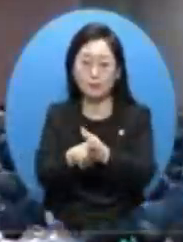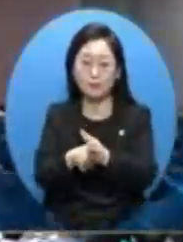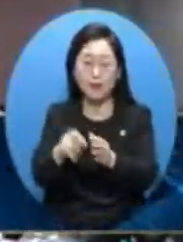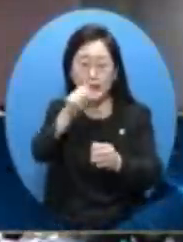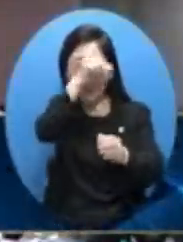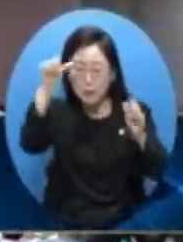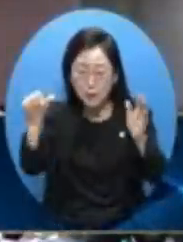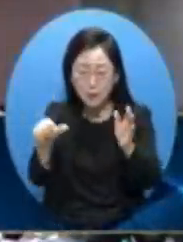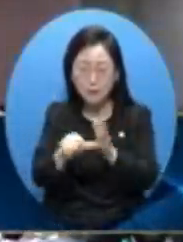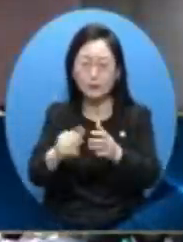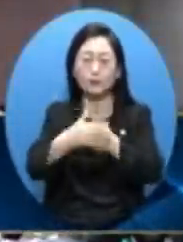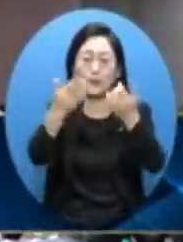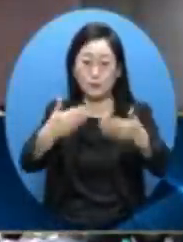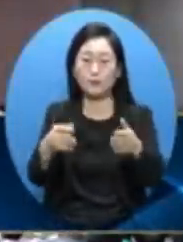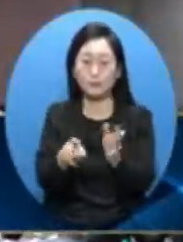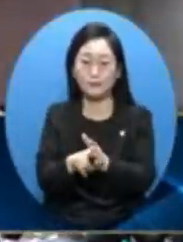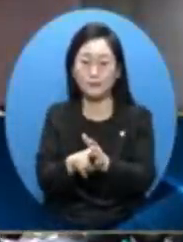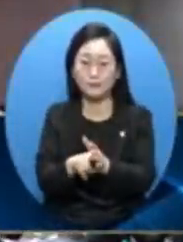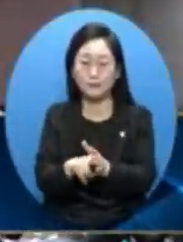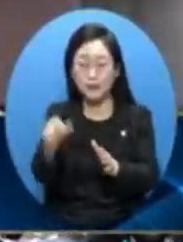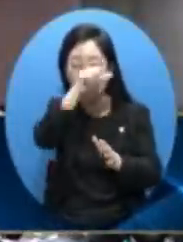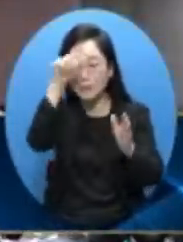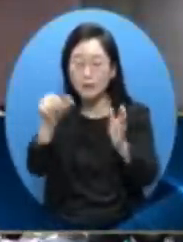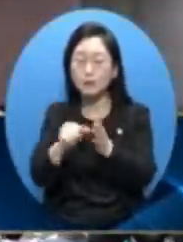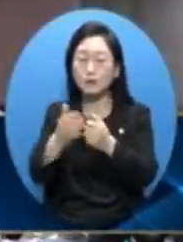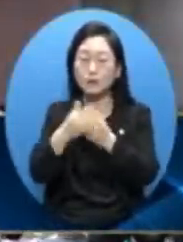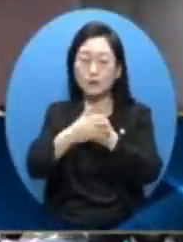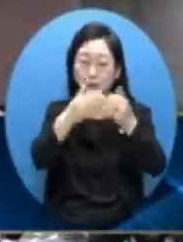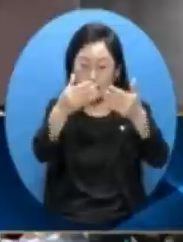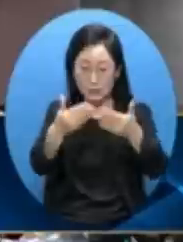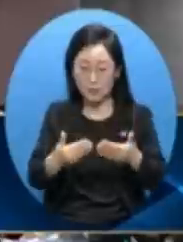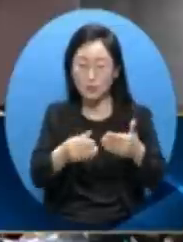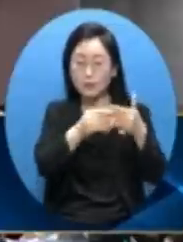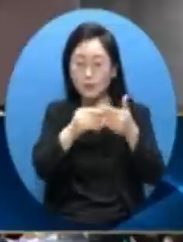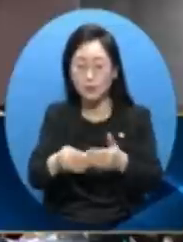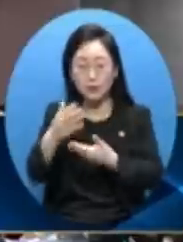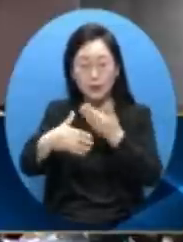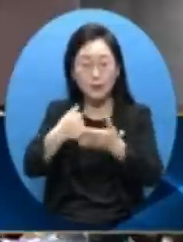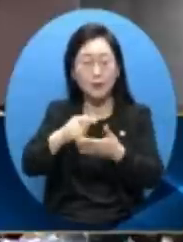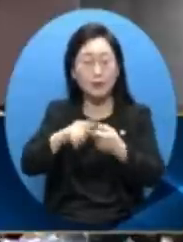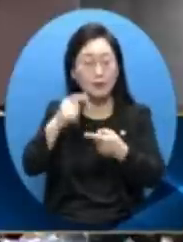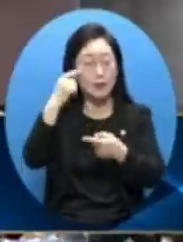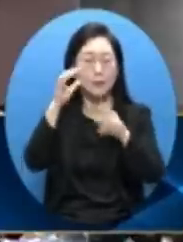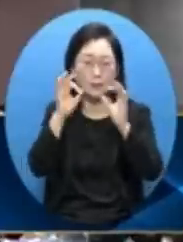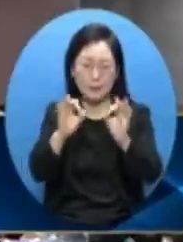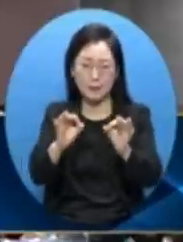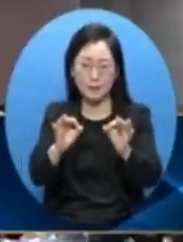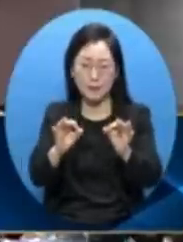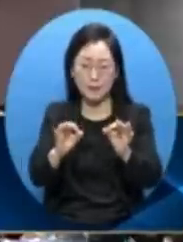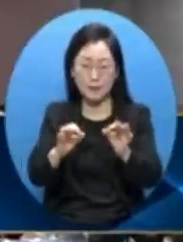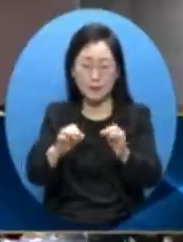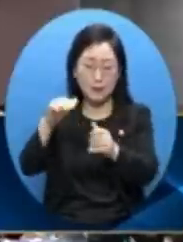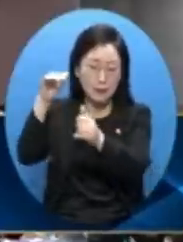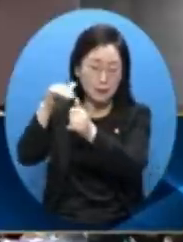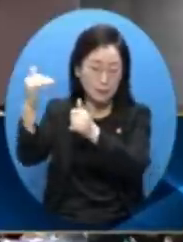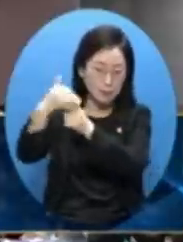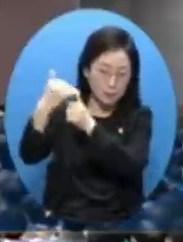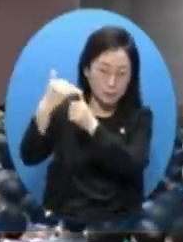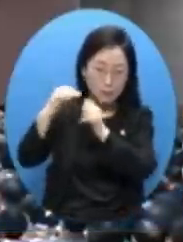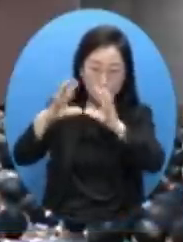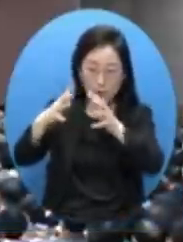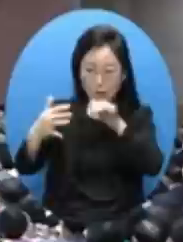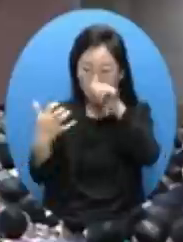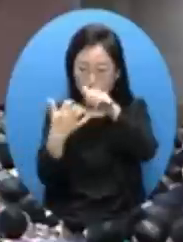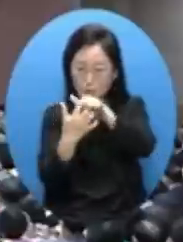한평생 우리를 도우실 것입니다. 한평생 우리를 도우시고 인도하실 하나님에 대해서 생각해 보기 원합니다. 블레셋 군대를 물리치고 난 다음